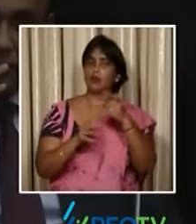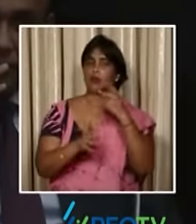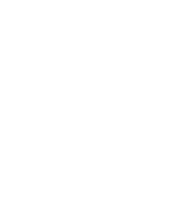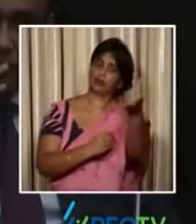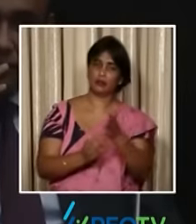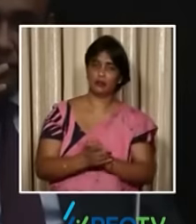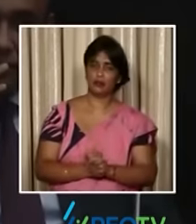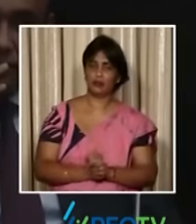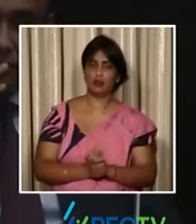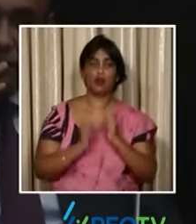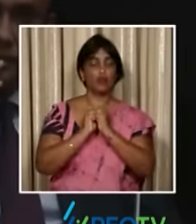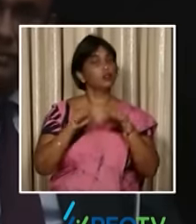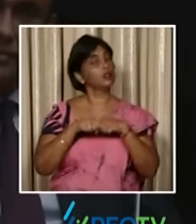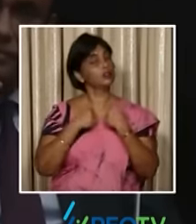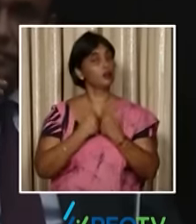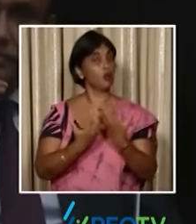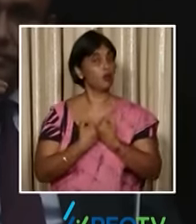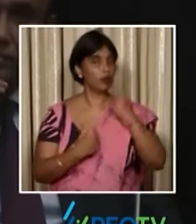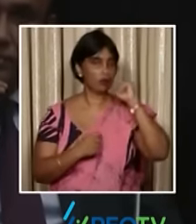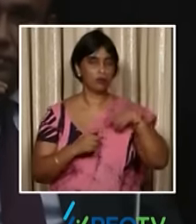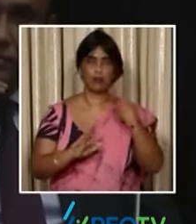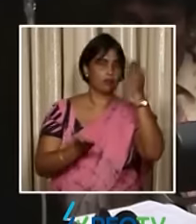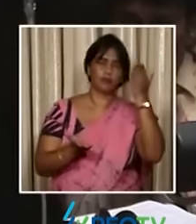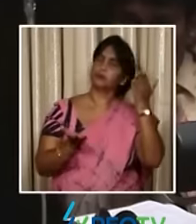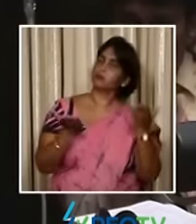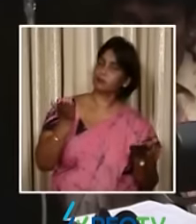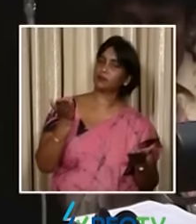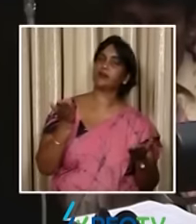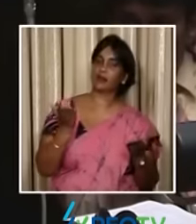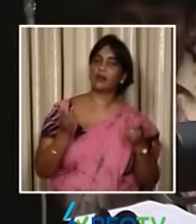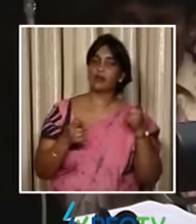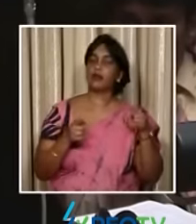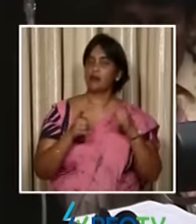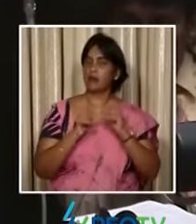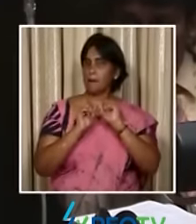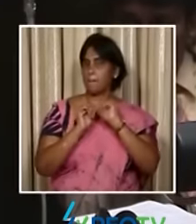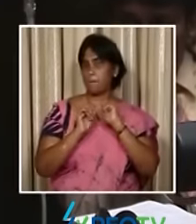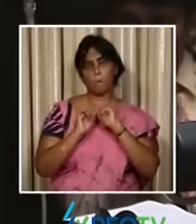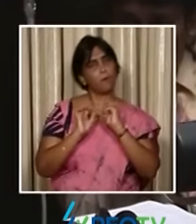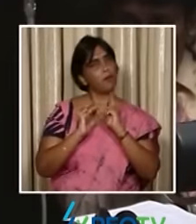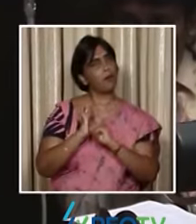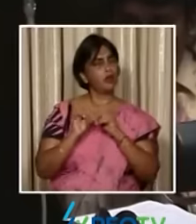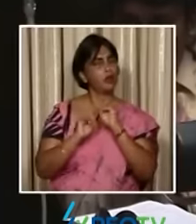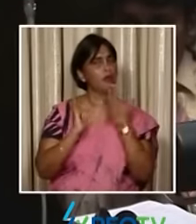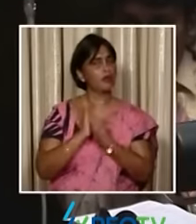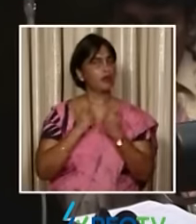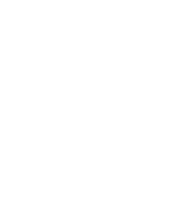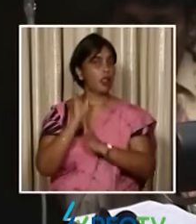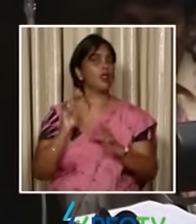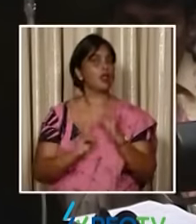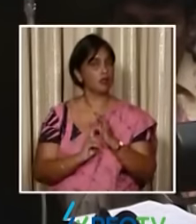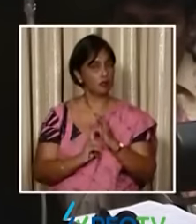කරන්න දෙන්න කියලා. වෘත්තීය සමිති වලට අවශ්‍ය විදියට රටපාලනය කරන්න ඉඩ දෙන්නට බෑ. දැන් මේ පනතෙන් බොහෝ දුරට ප්‍රතිපත්ති සකසන්නාට,